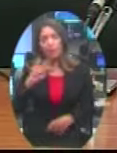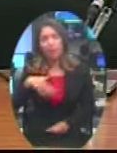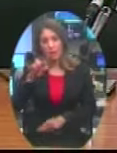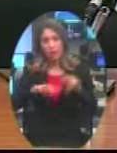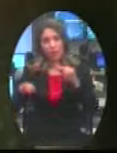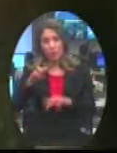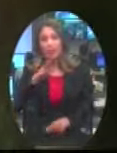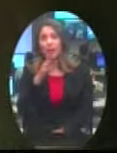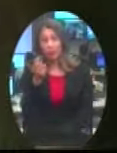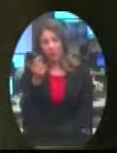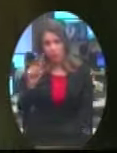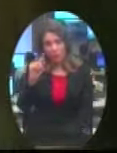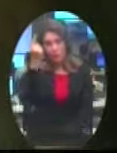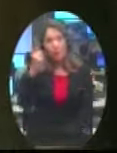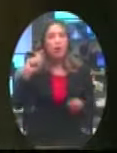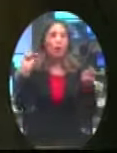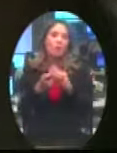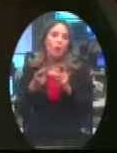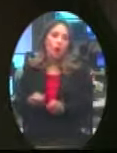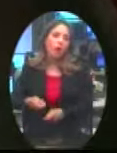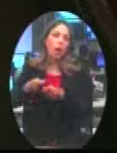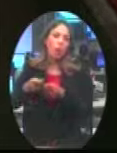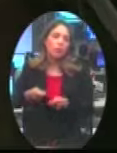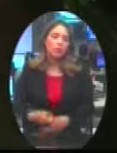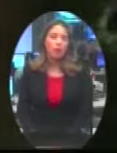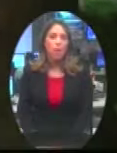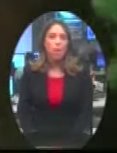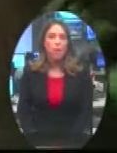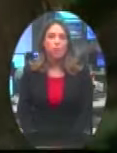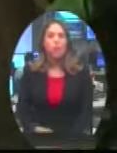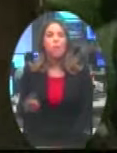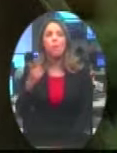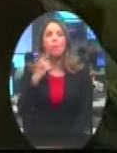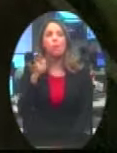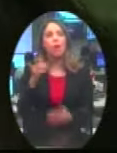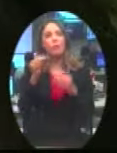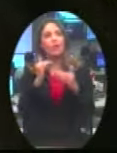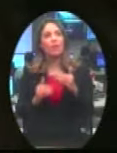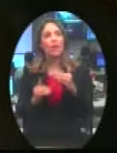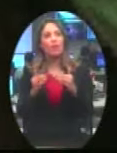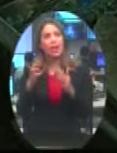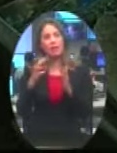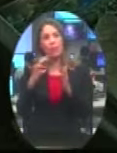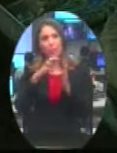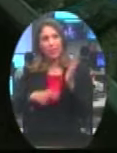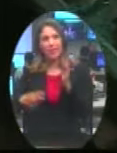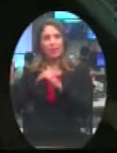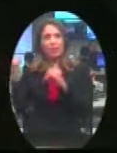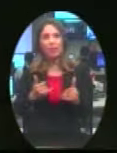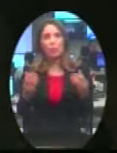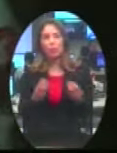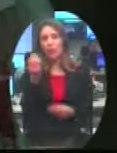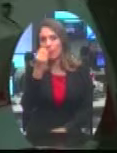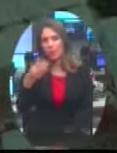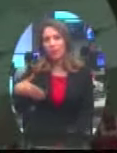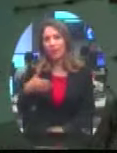היא הרפורמה בחקלאות. עיקרי הרפורמה הם הפחתת המכסים על יבוא מוצרי מזון, בתחילה על דגים קפואים,